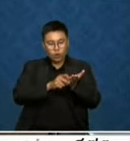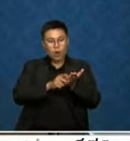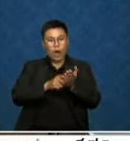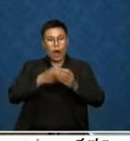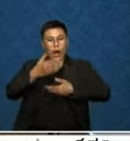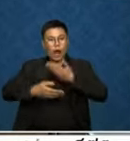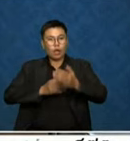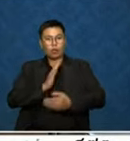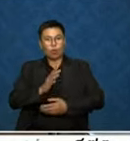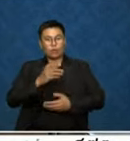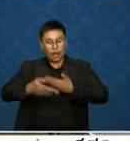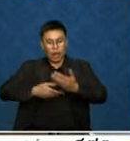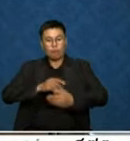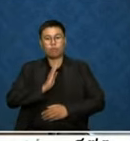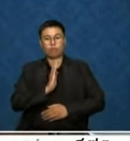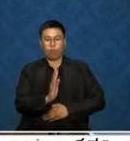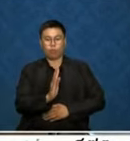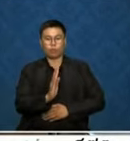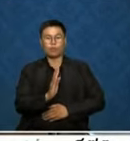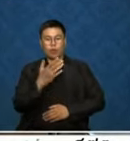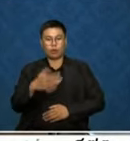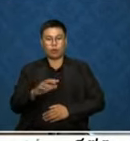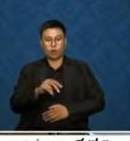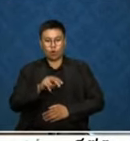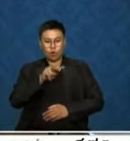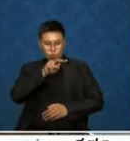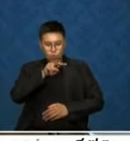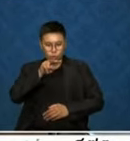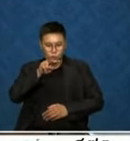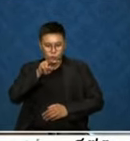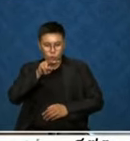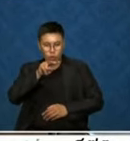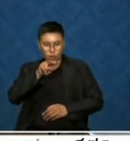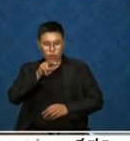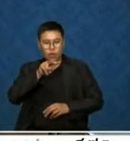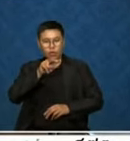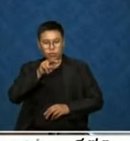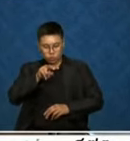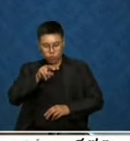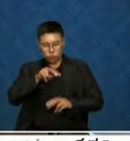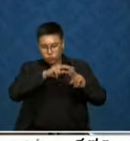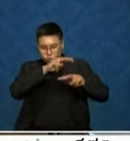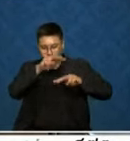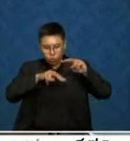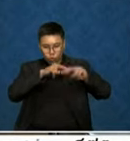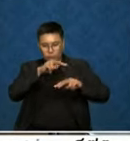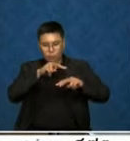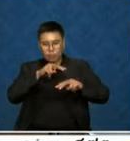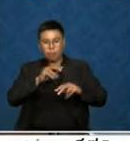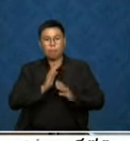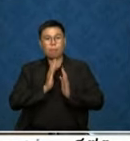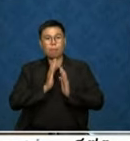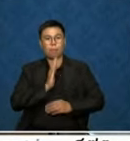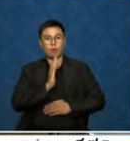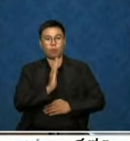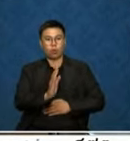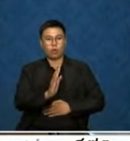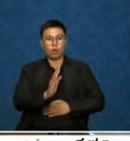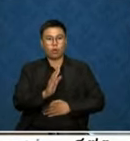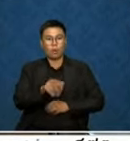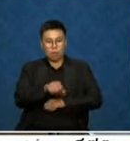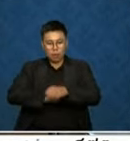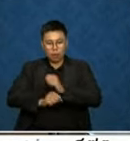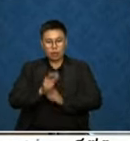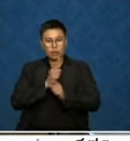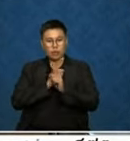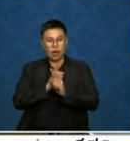งและตลาดแบบตรงติดตามสอดส่องพฤติกรรมในการประกอบธุรกิจขายตรงและตลาดแบบตรงและปฏิบัติงานให้เป็นไปตามพระ